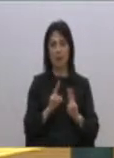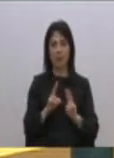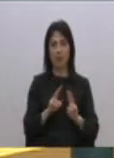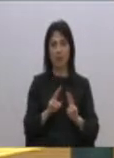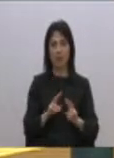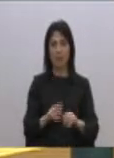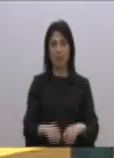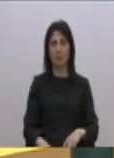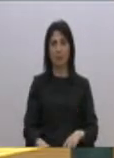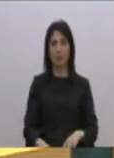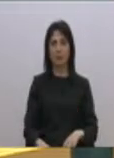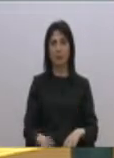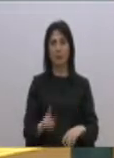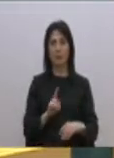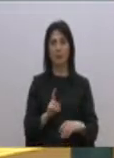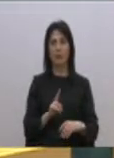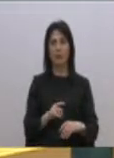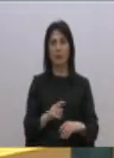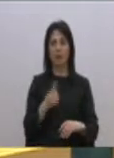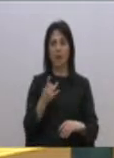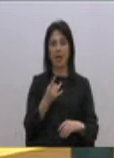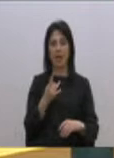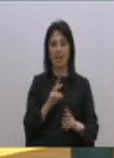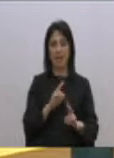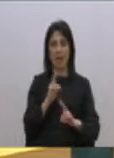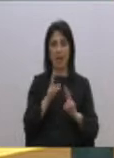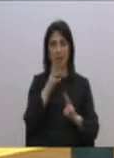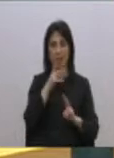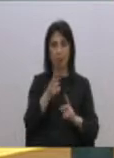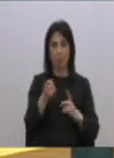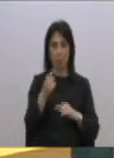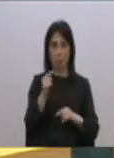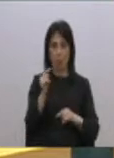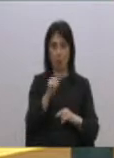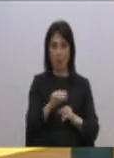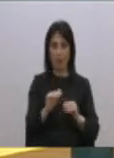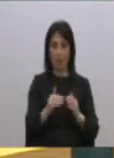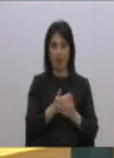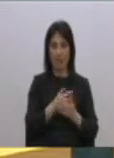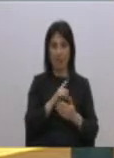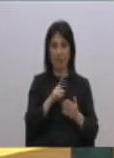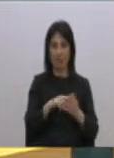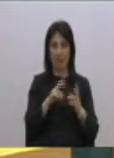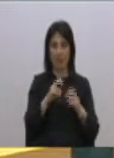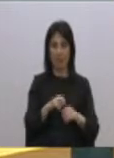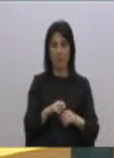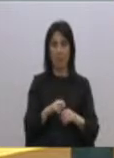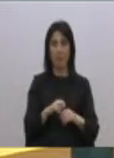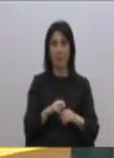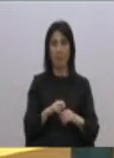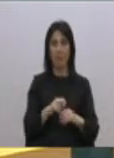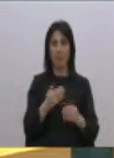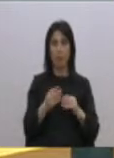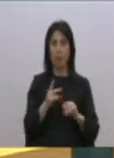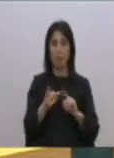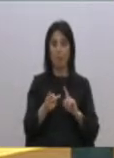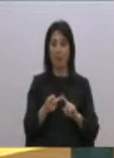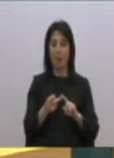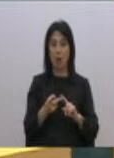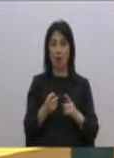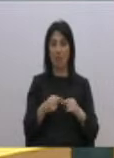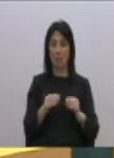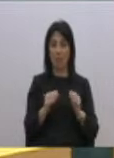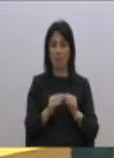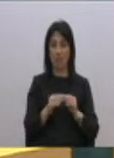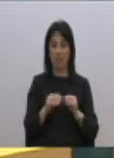კოლეგებო, რომ ერთხელ გასაჩივრების დროს ბრუნდებოდა ხელახლა საკითხი განსახილველად, თუ მეორედ საბჭო